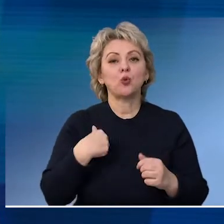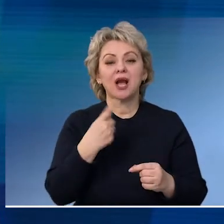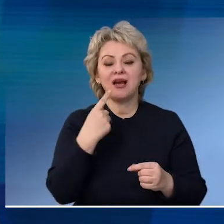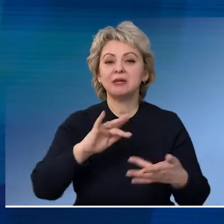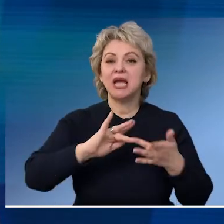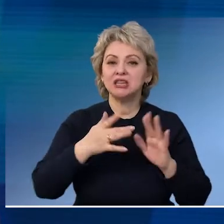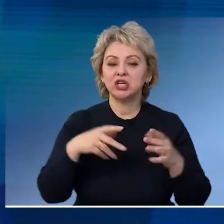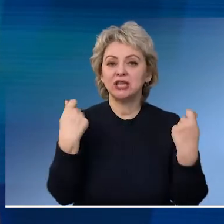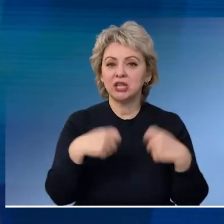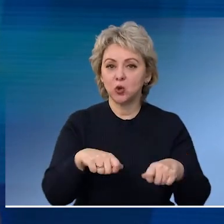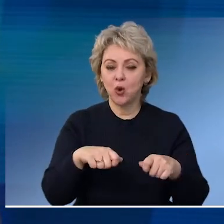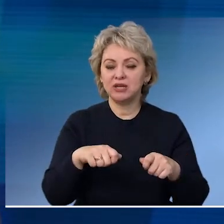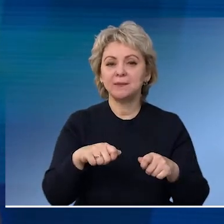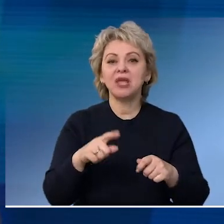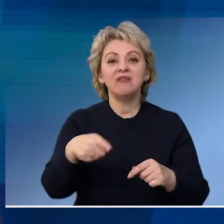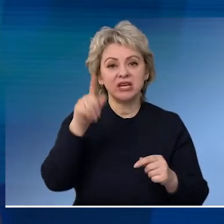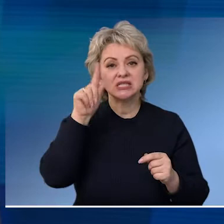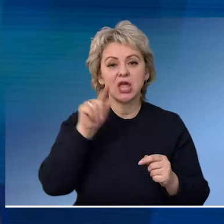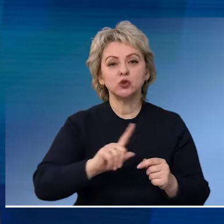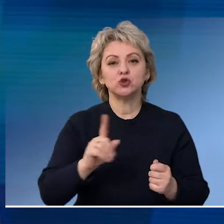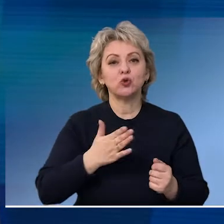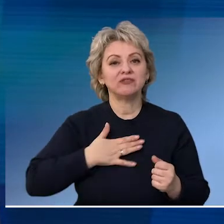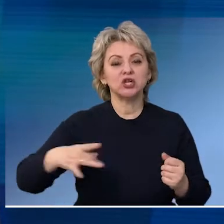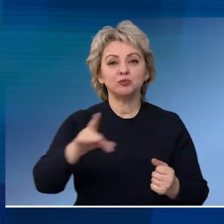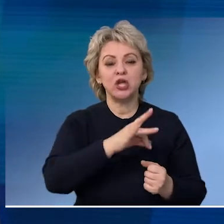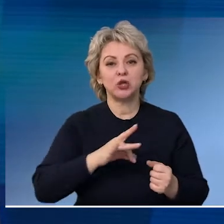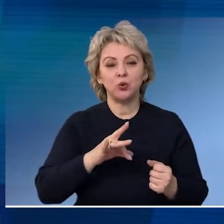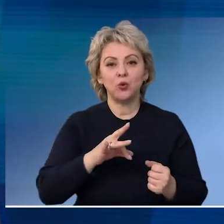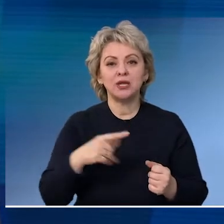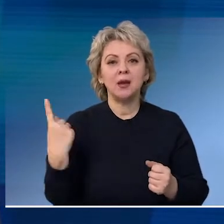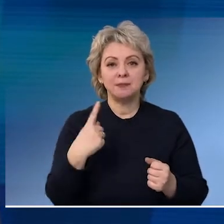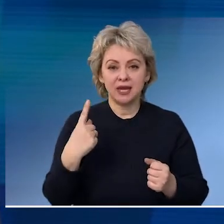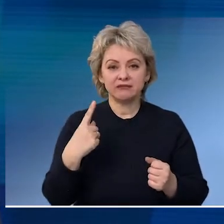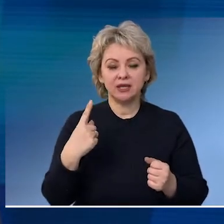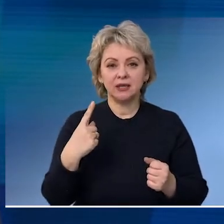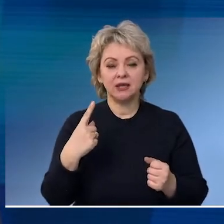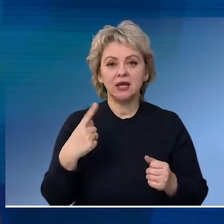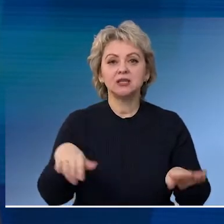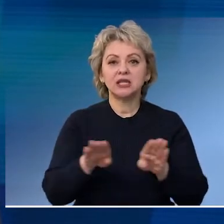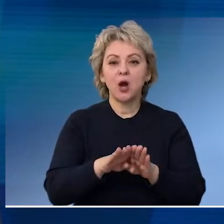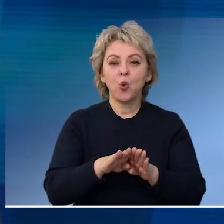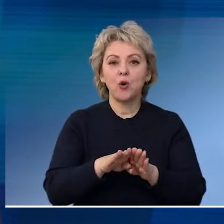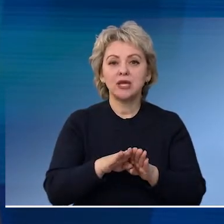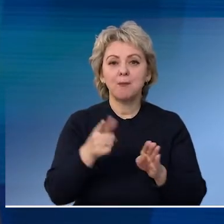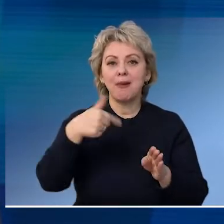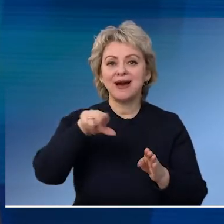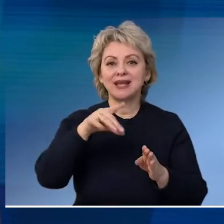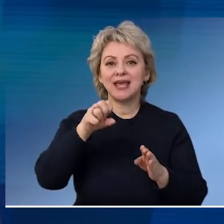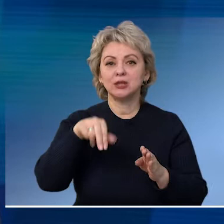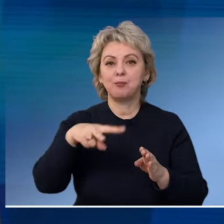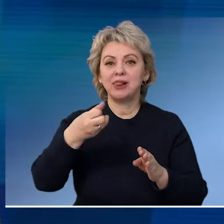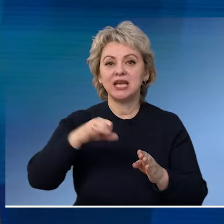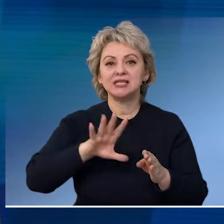то, что мы называем интернет-торговлей. Вы знаете, что в наш регион первый такой